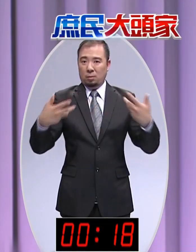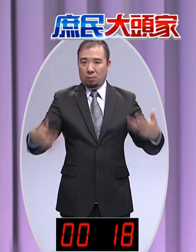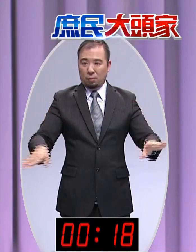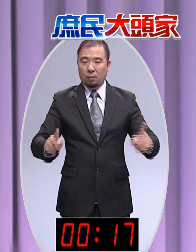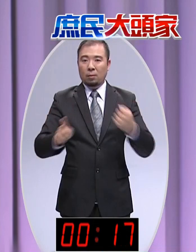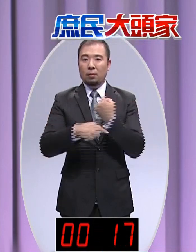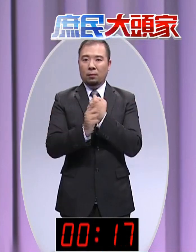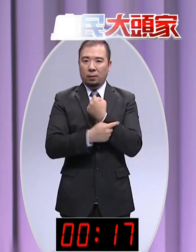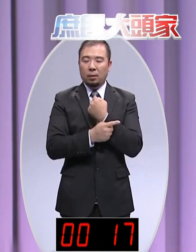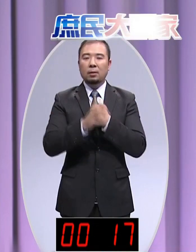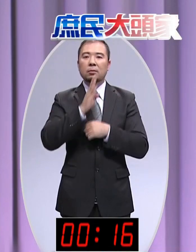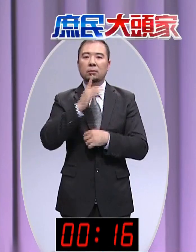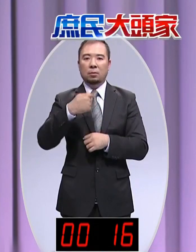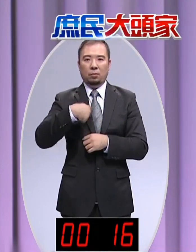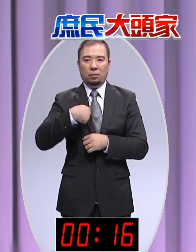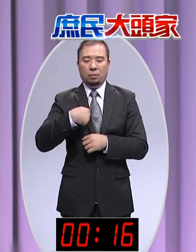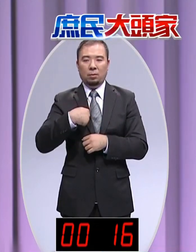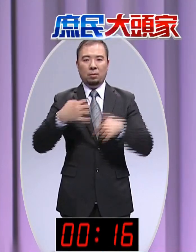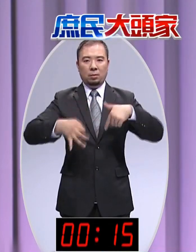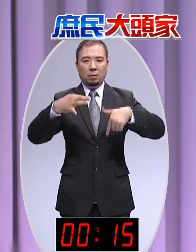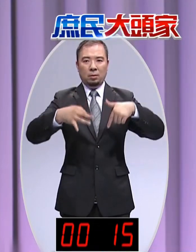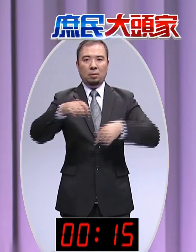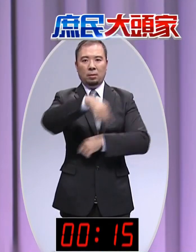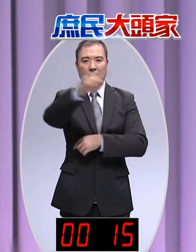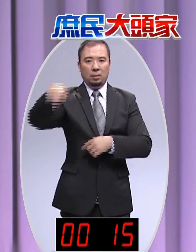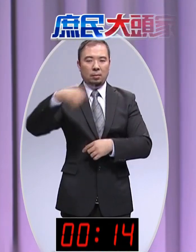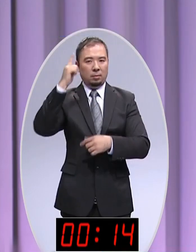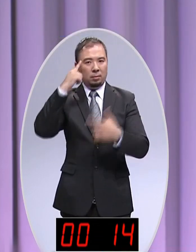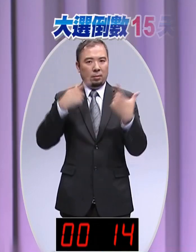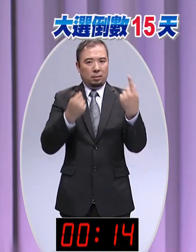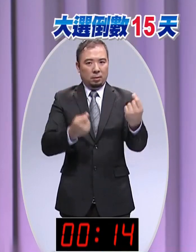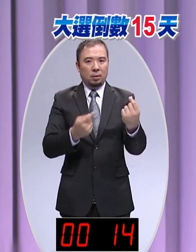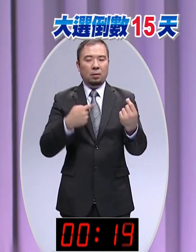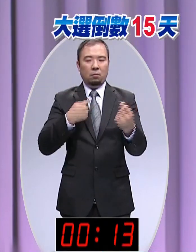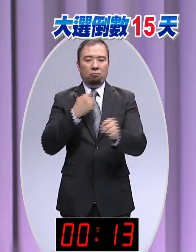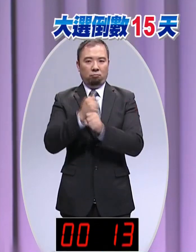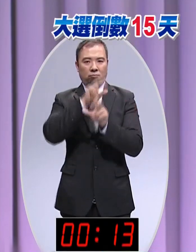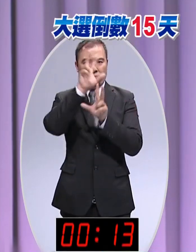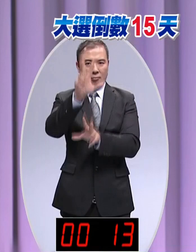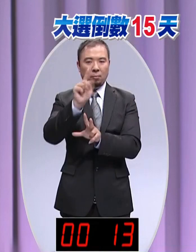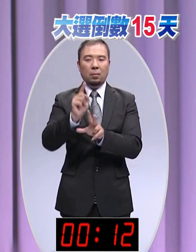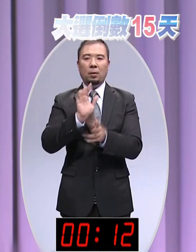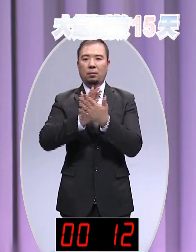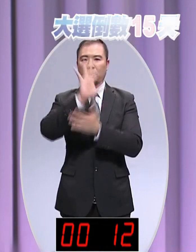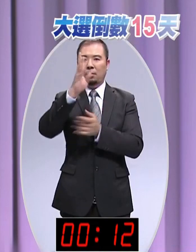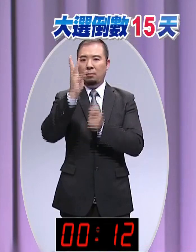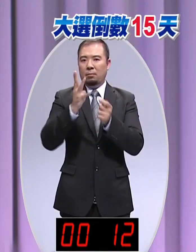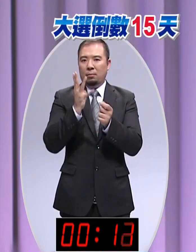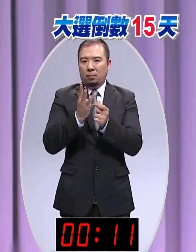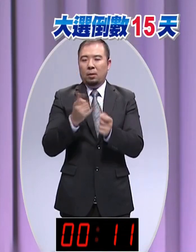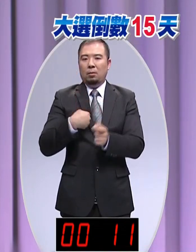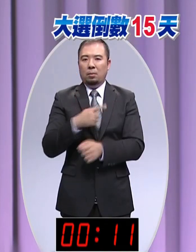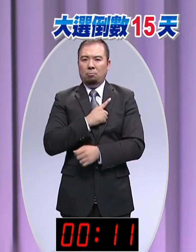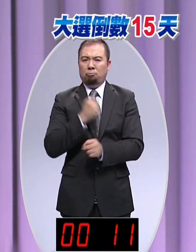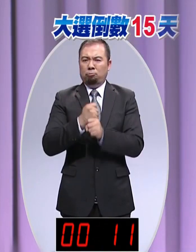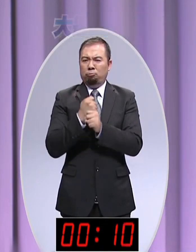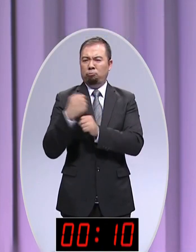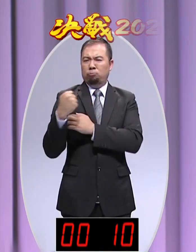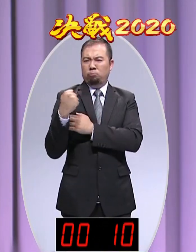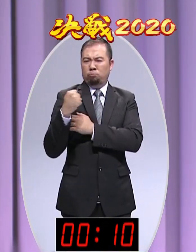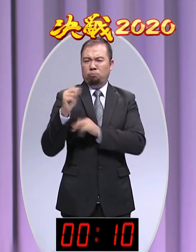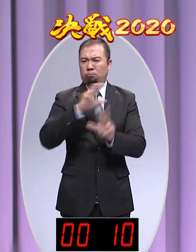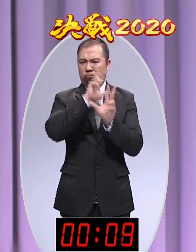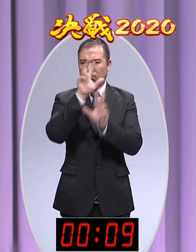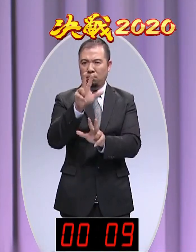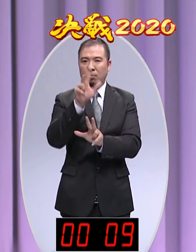们共享的价值，也实践了他的价值。未来的四年我们会继续体现这些价值，我们也会继续